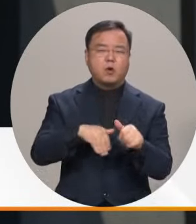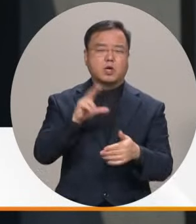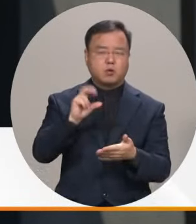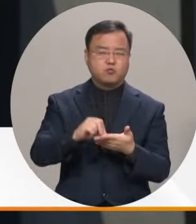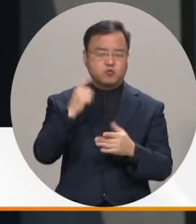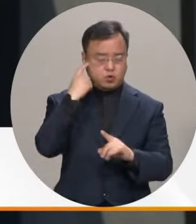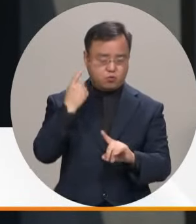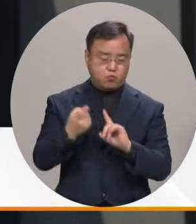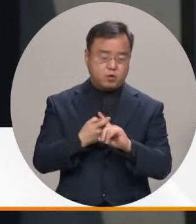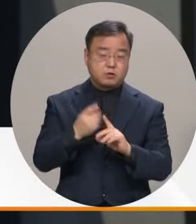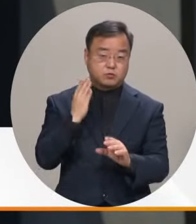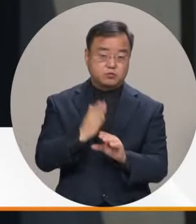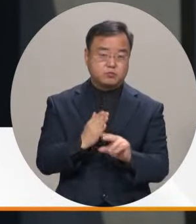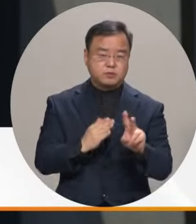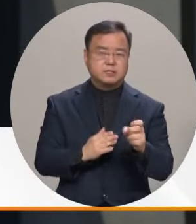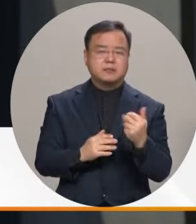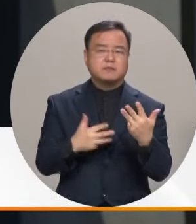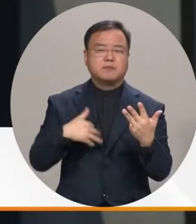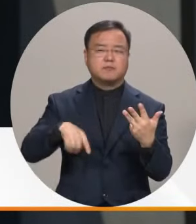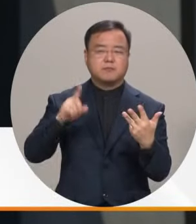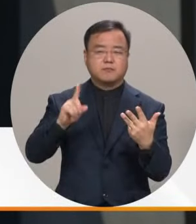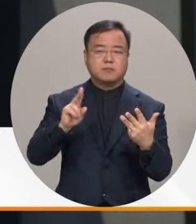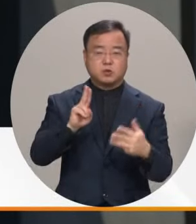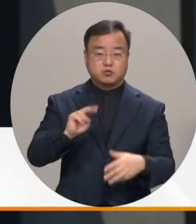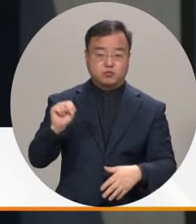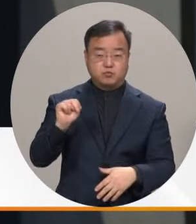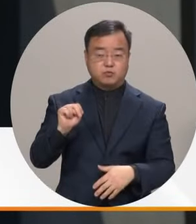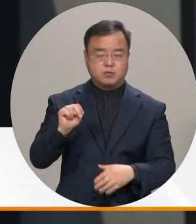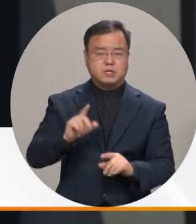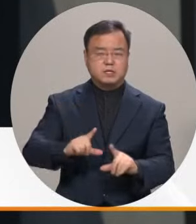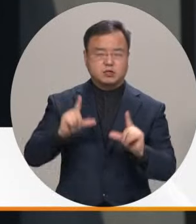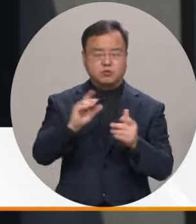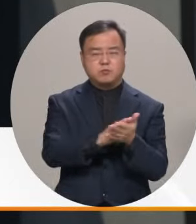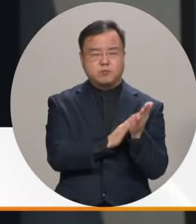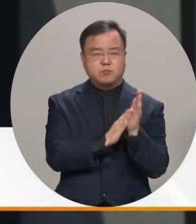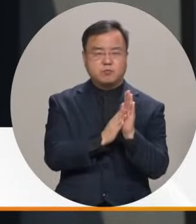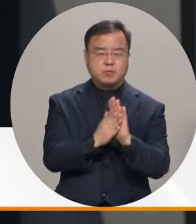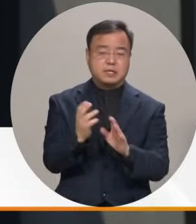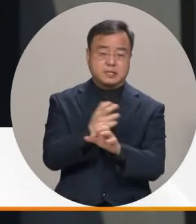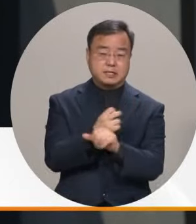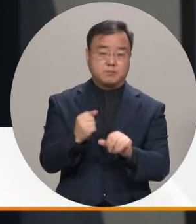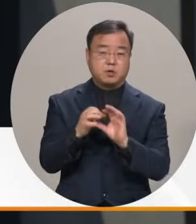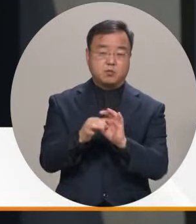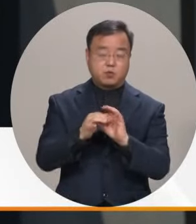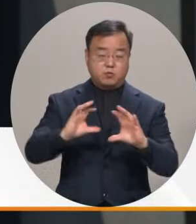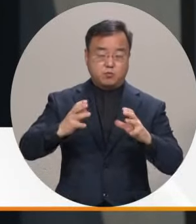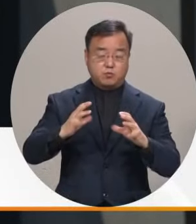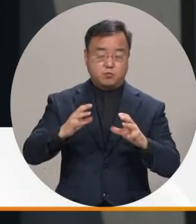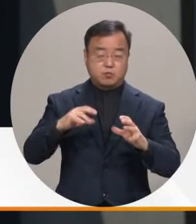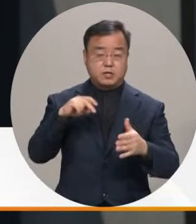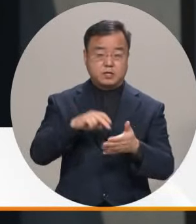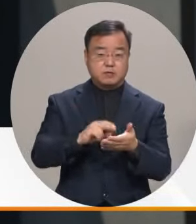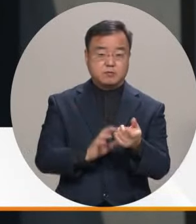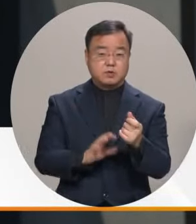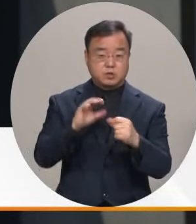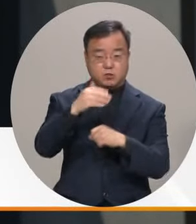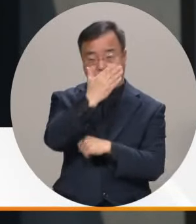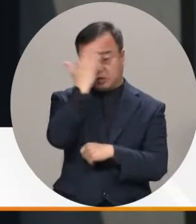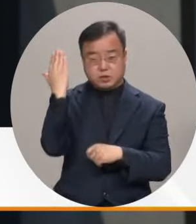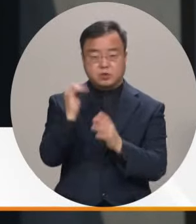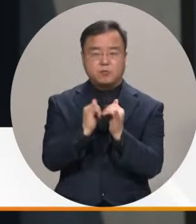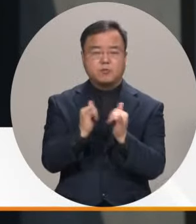있습니다 제 28차 UN 기후 변화 협약 당사국 총회에서 글로벌 청년 대사들이 탄소